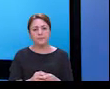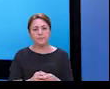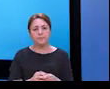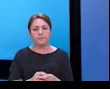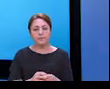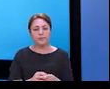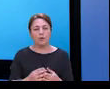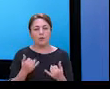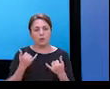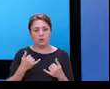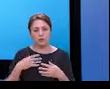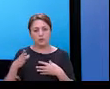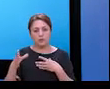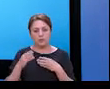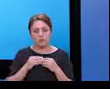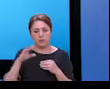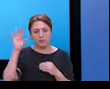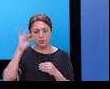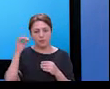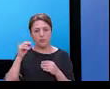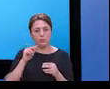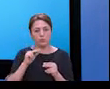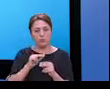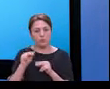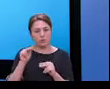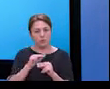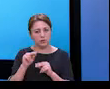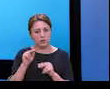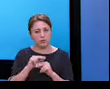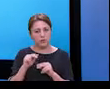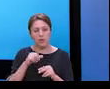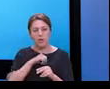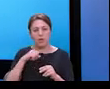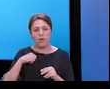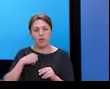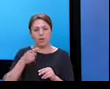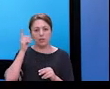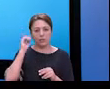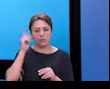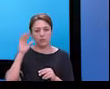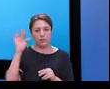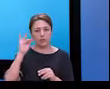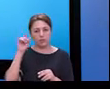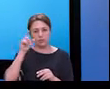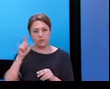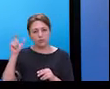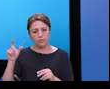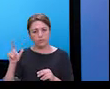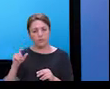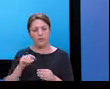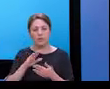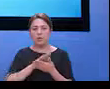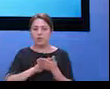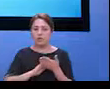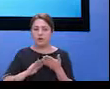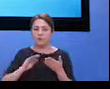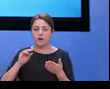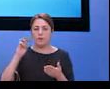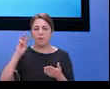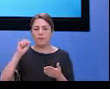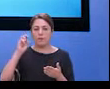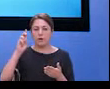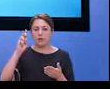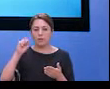Энди, биз сизлар билан тарихни ўрганишда энг қадимги тарихчилар ёки бўлмасам ёзма манбаларни